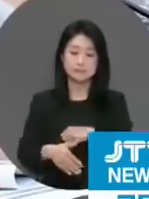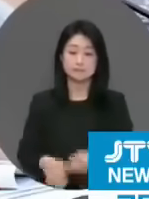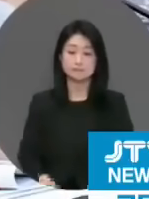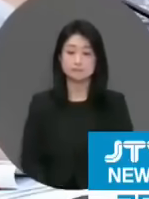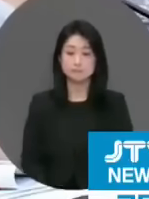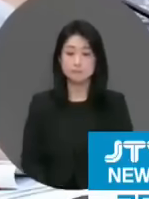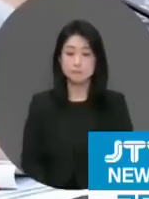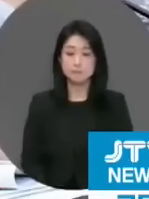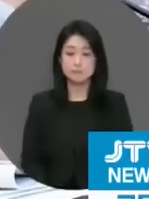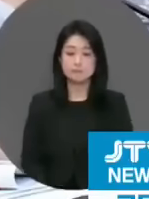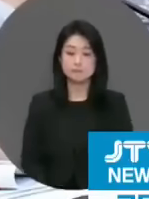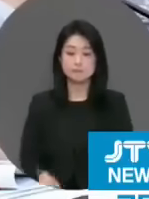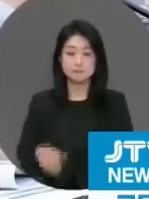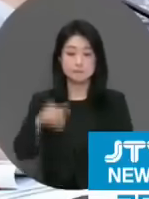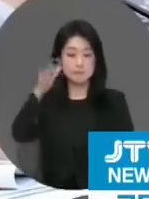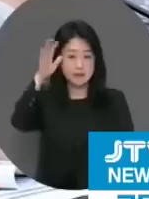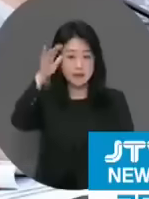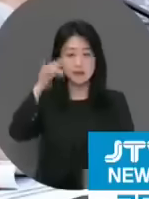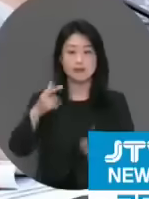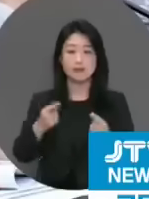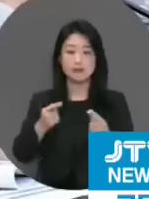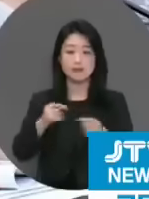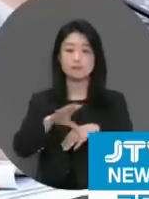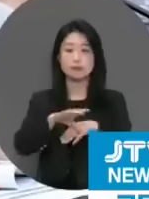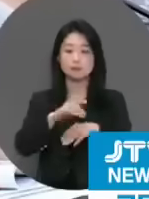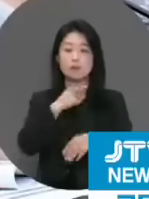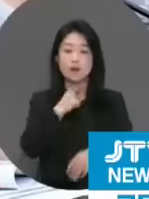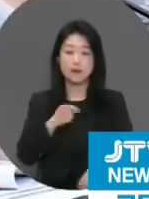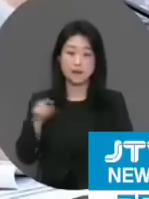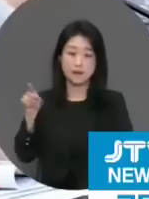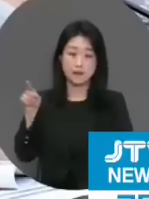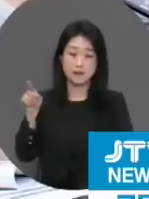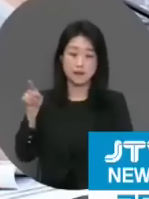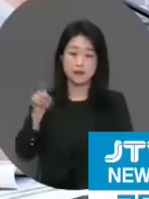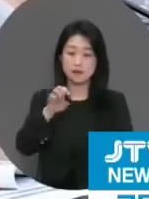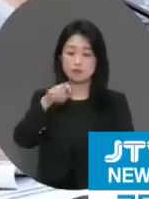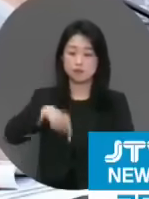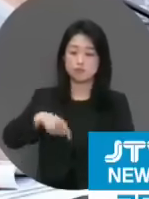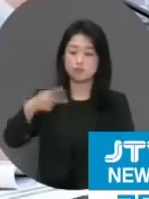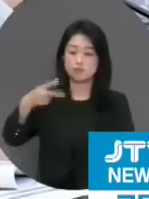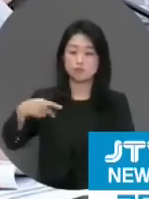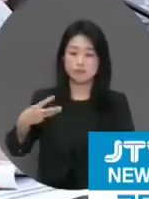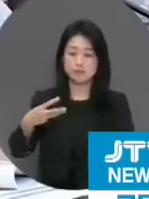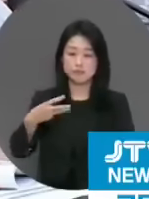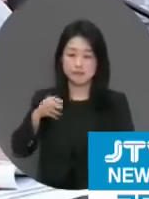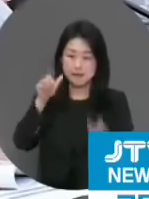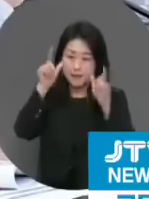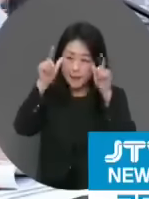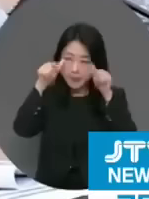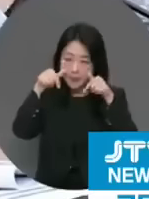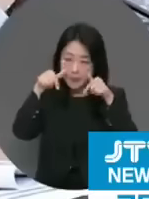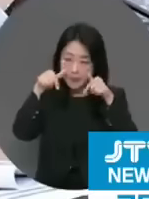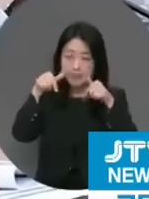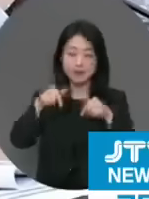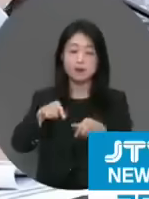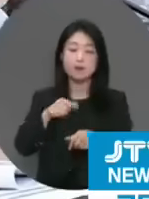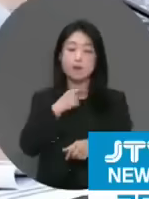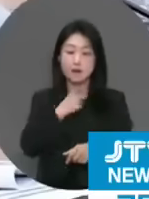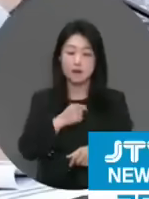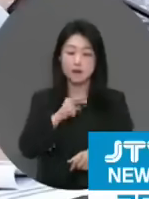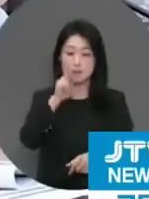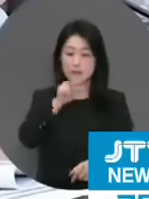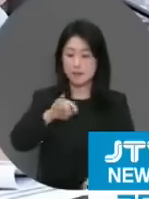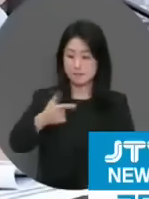워치독이 아니라 푸드를 지금 원하는 거예요. 그래서 박민 사장을 경영 책임자로